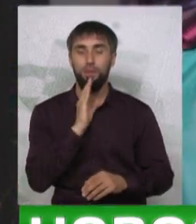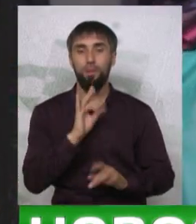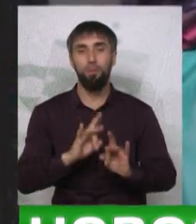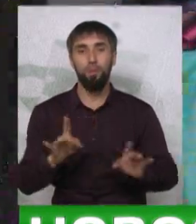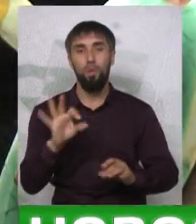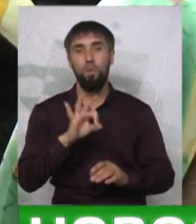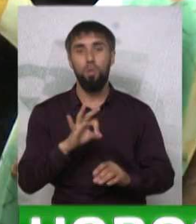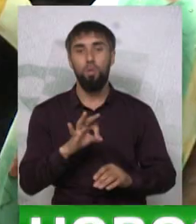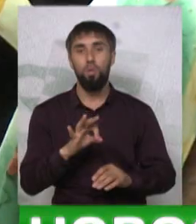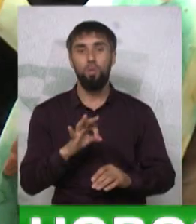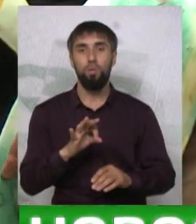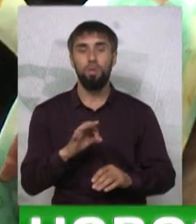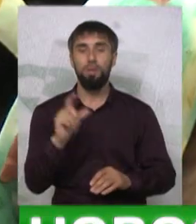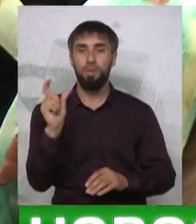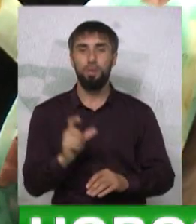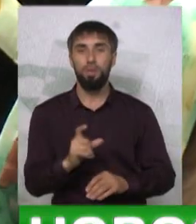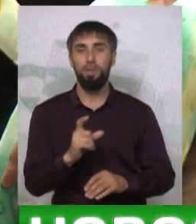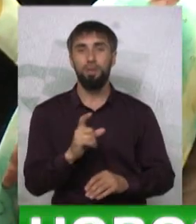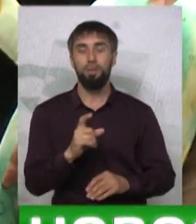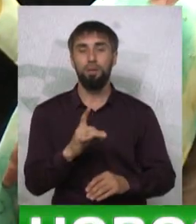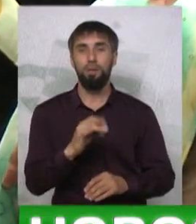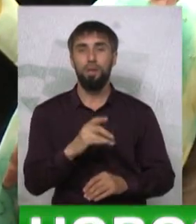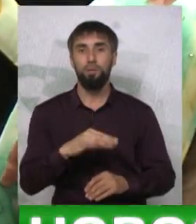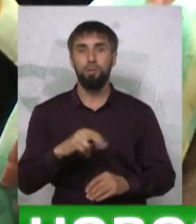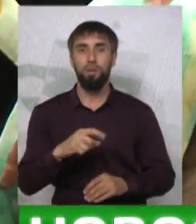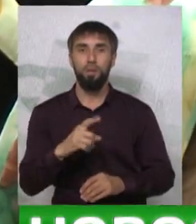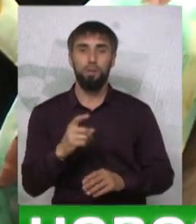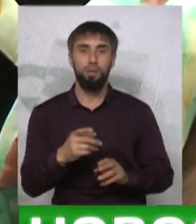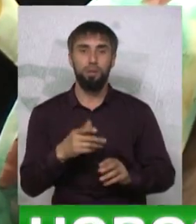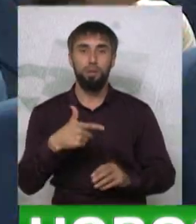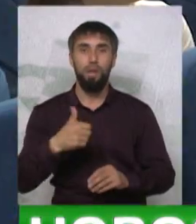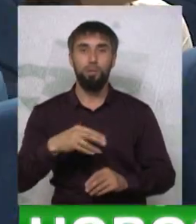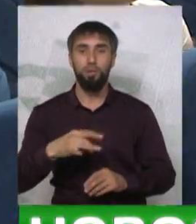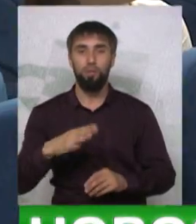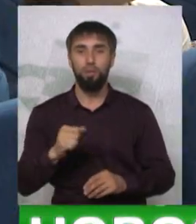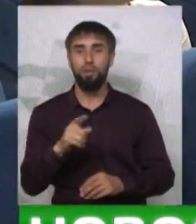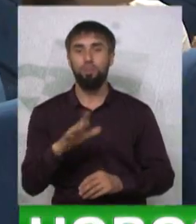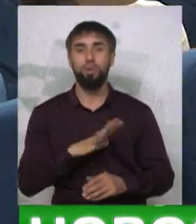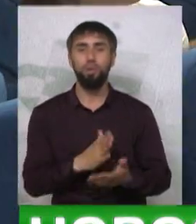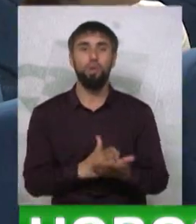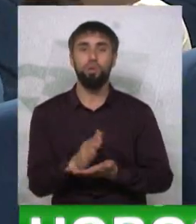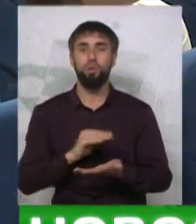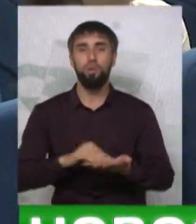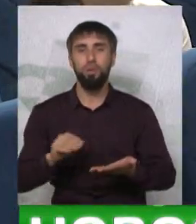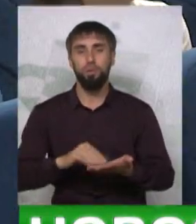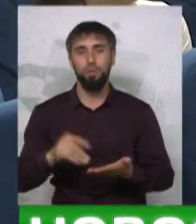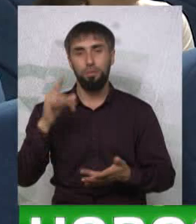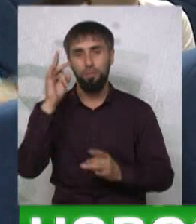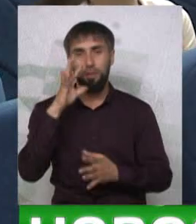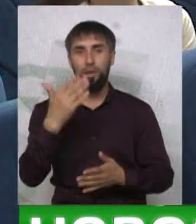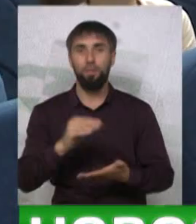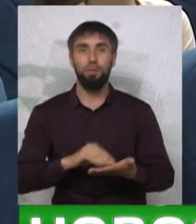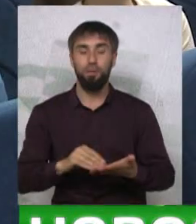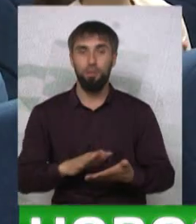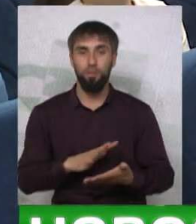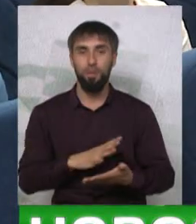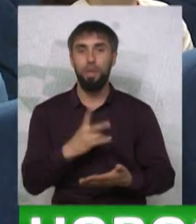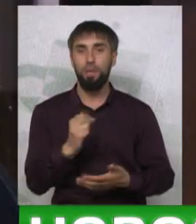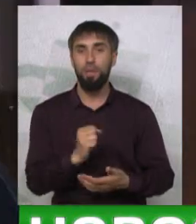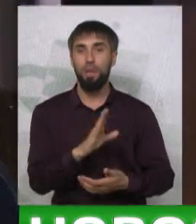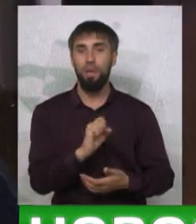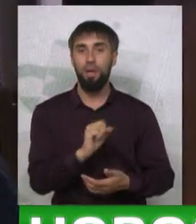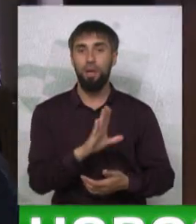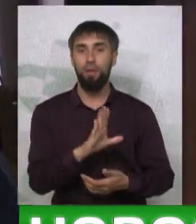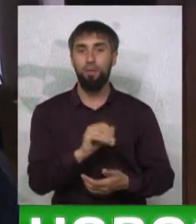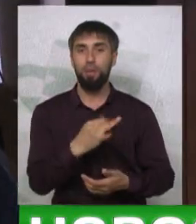родине Расула Гамзатова. Советский народный поэт Дагестанской ССР, заслуженный деятель культуры, написал свое произведение на